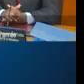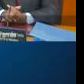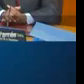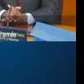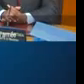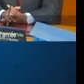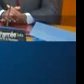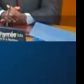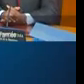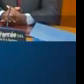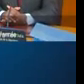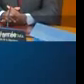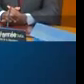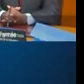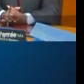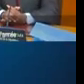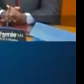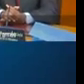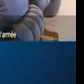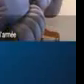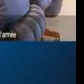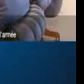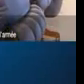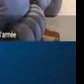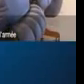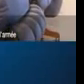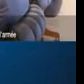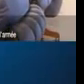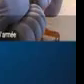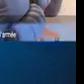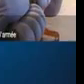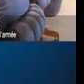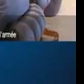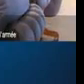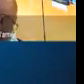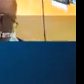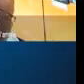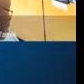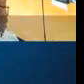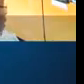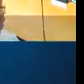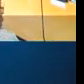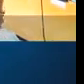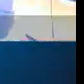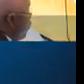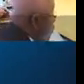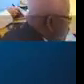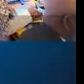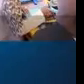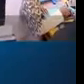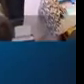loi ont été adoptés, entre autres le projet de loi relatif à la restructuration de l'armée.